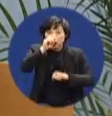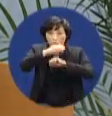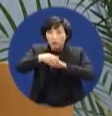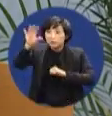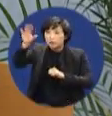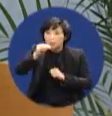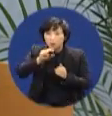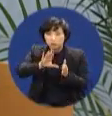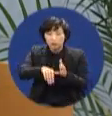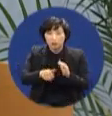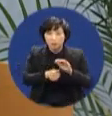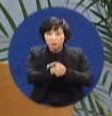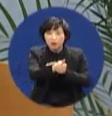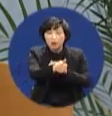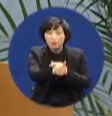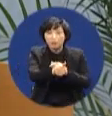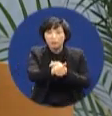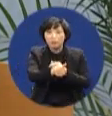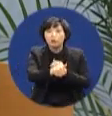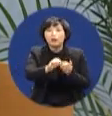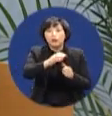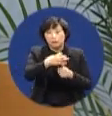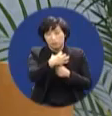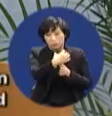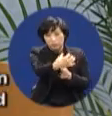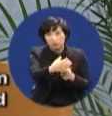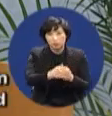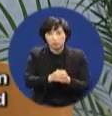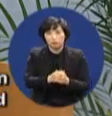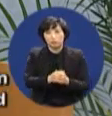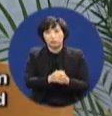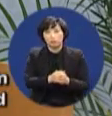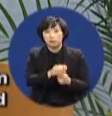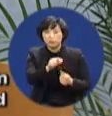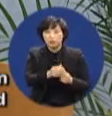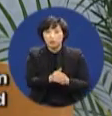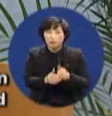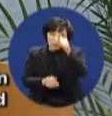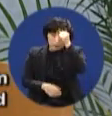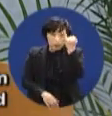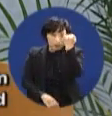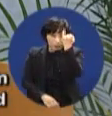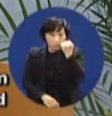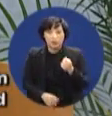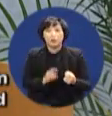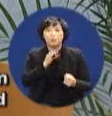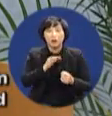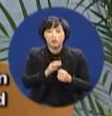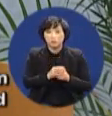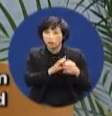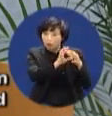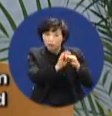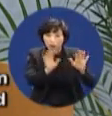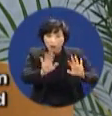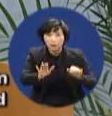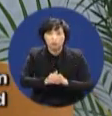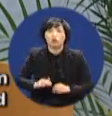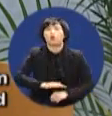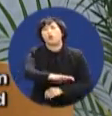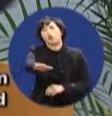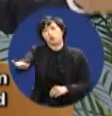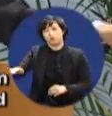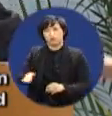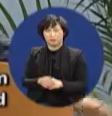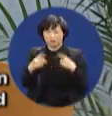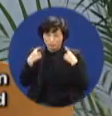선악과를 먹는데 뱀에게 사용당했다. 이것이 아담과 하와에게만 속한 것이냐?